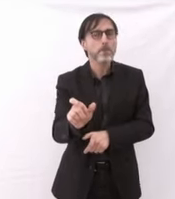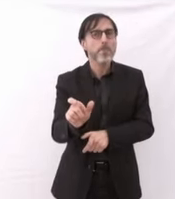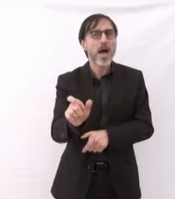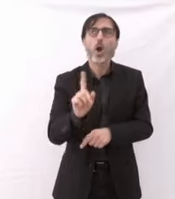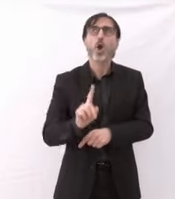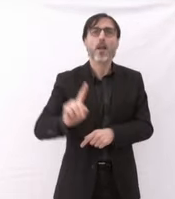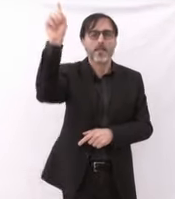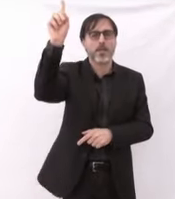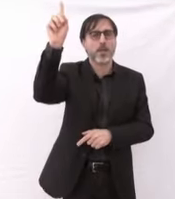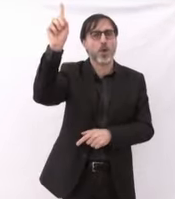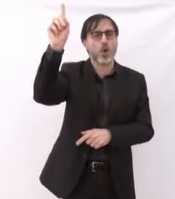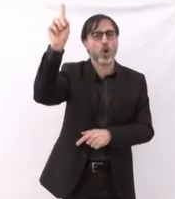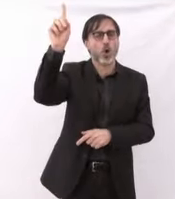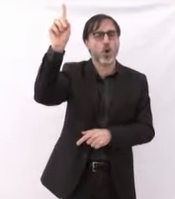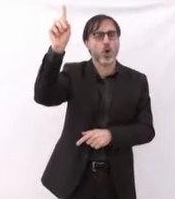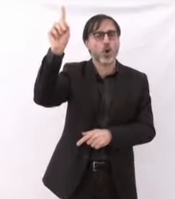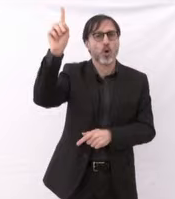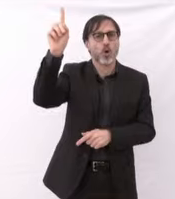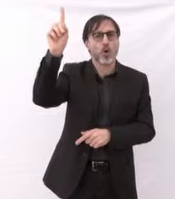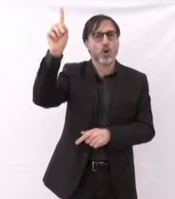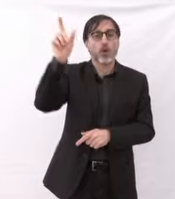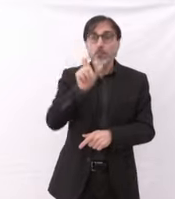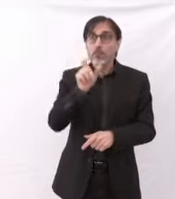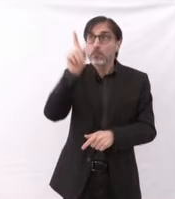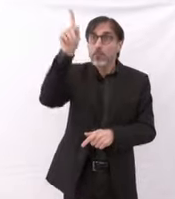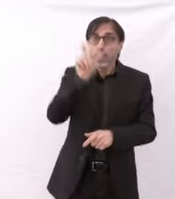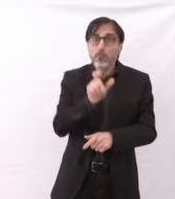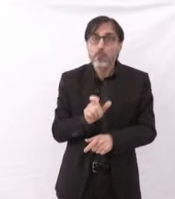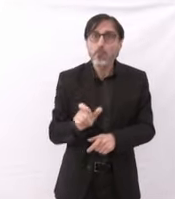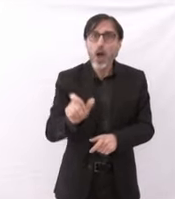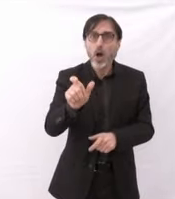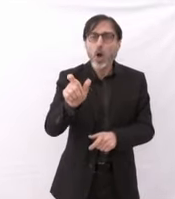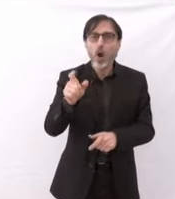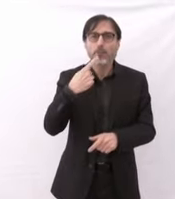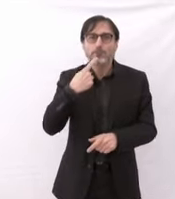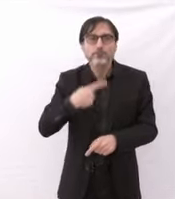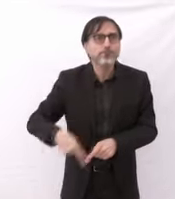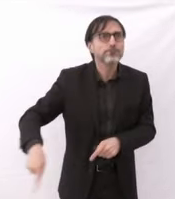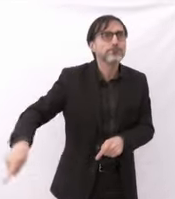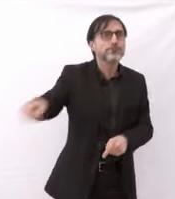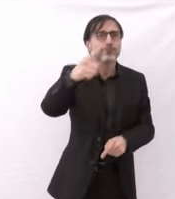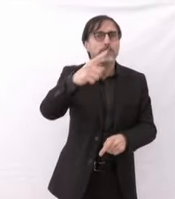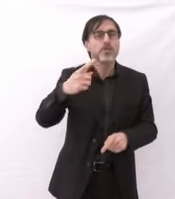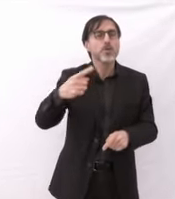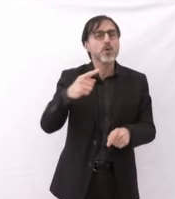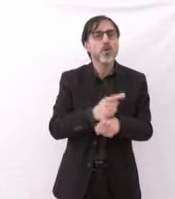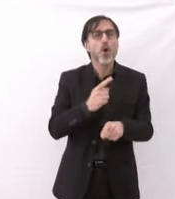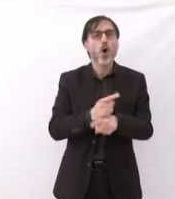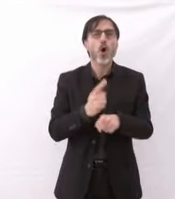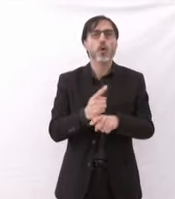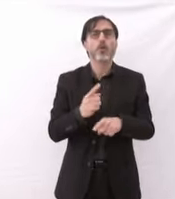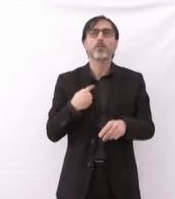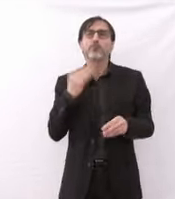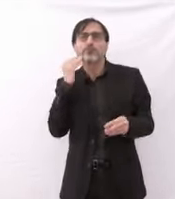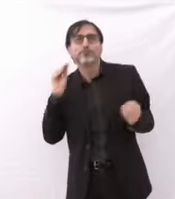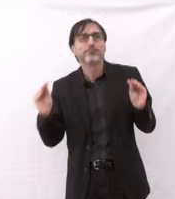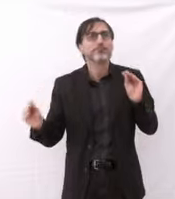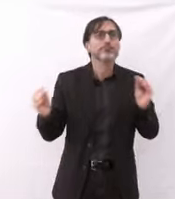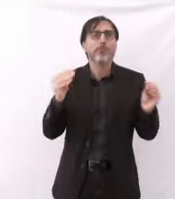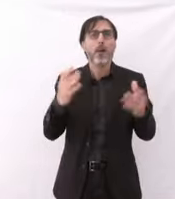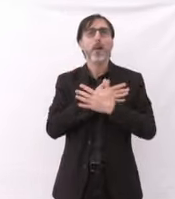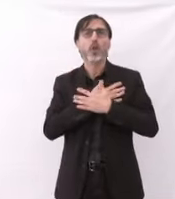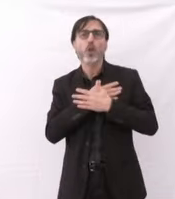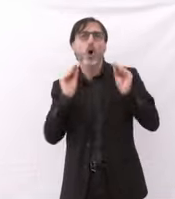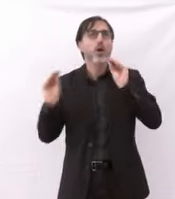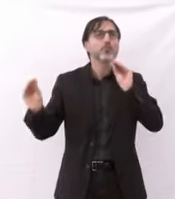dalla parola di Dio, che è una parola che ci invita non a fare bacetti alla Madonna, a tutti